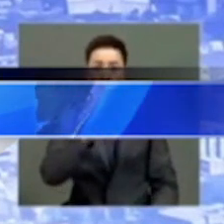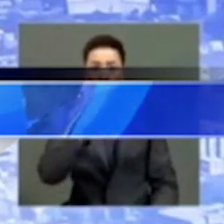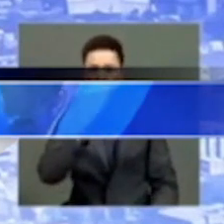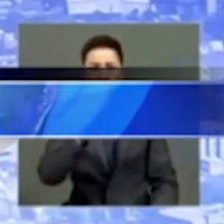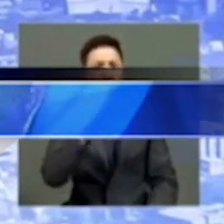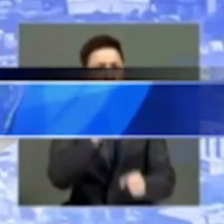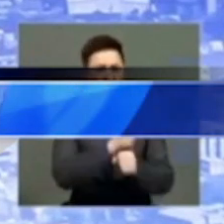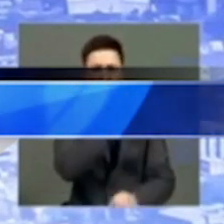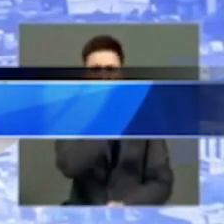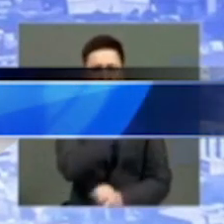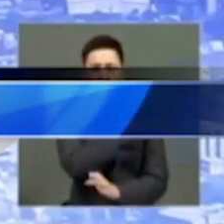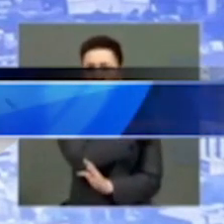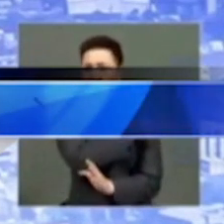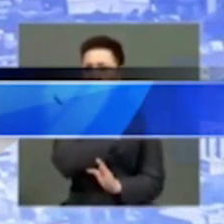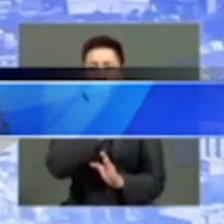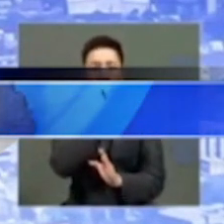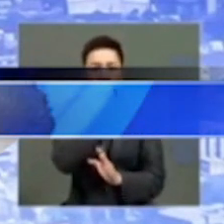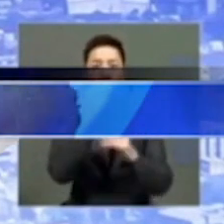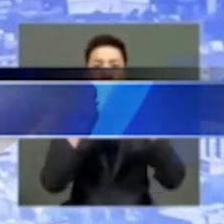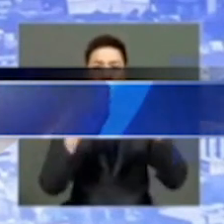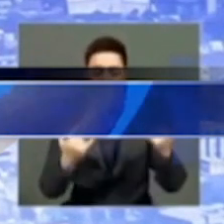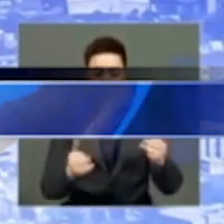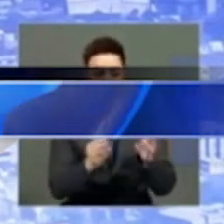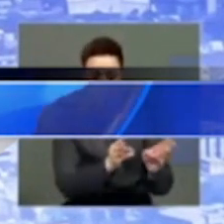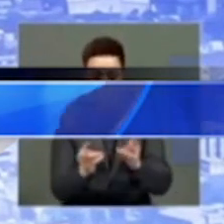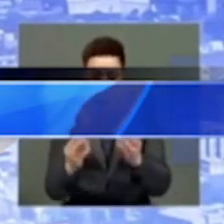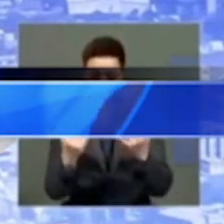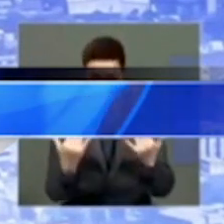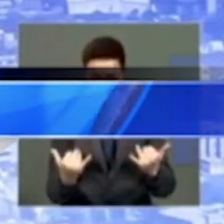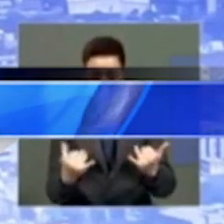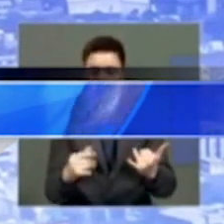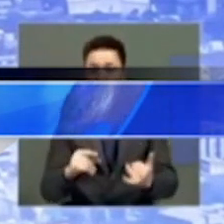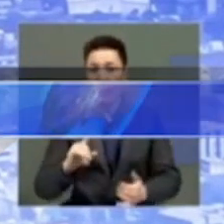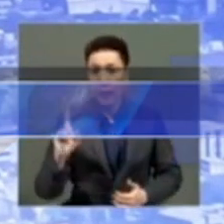จึงจะสามารถทำให้ประสบความสำเร็จได้